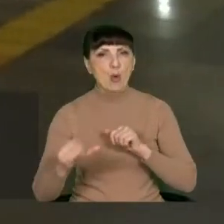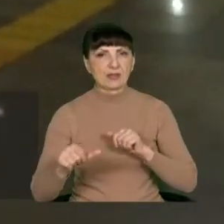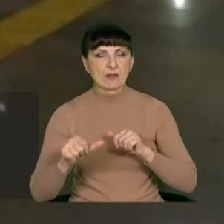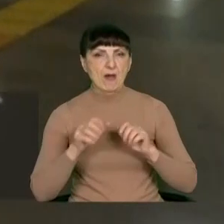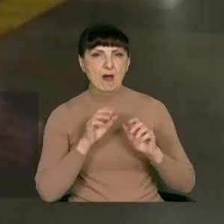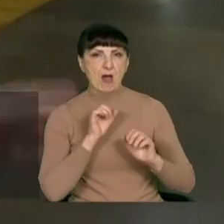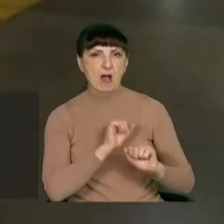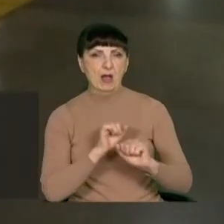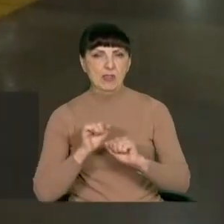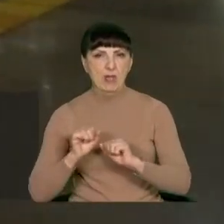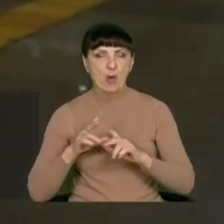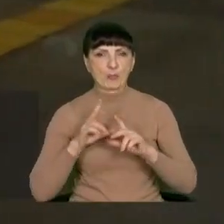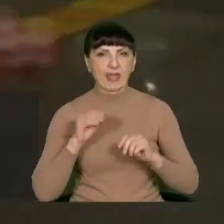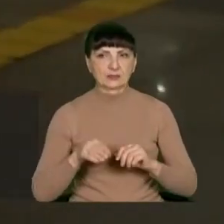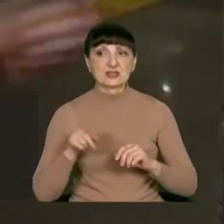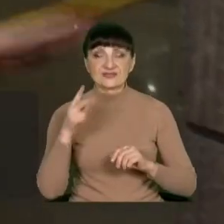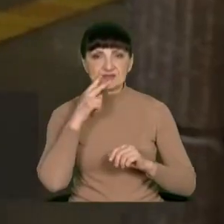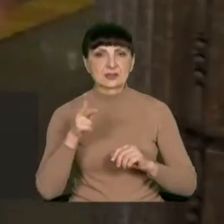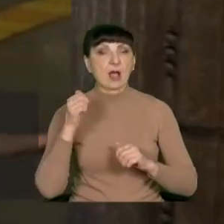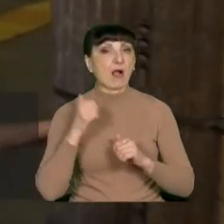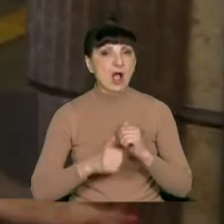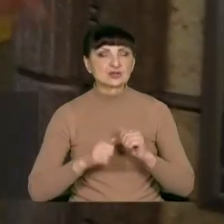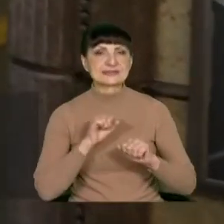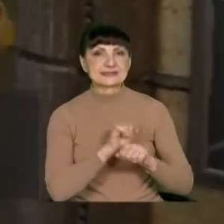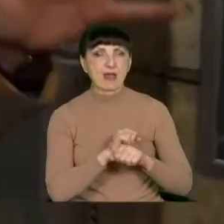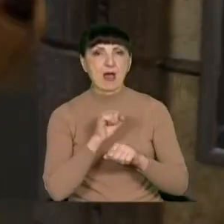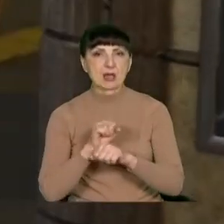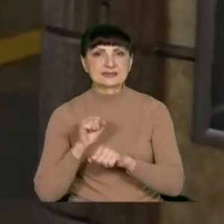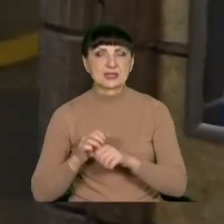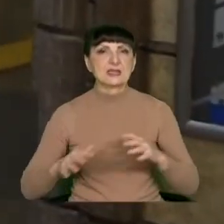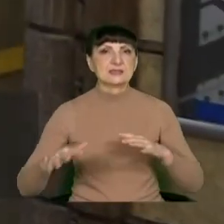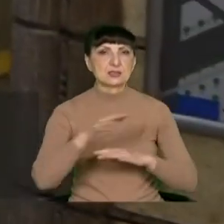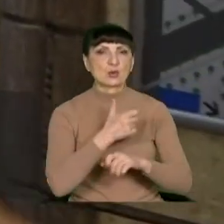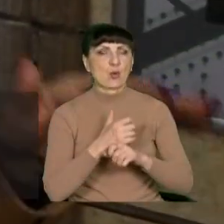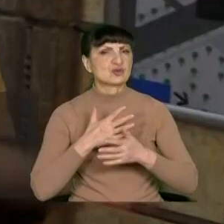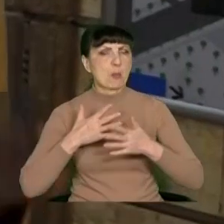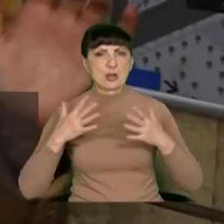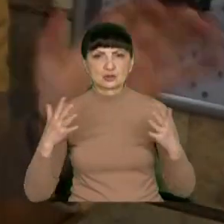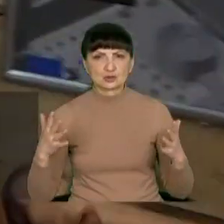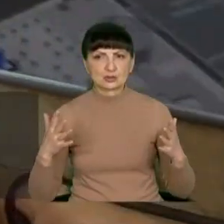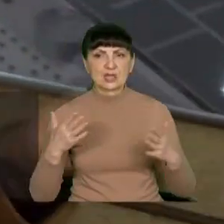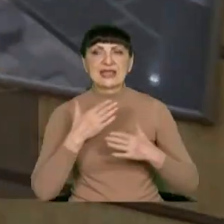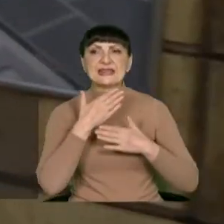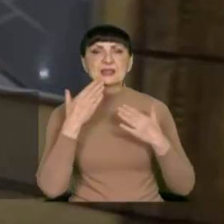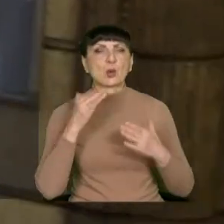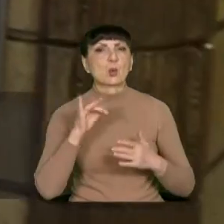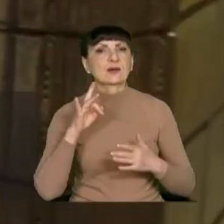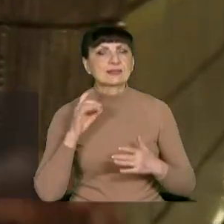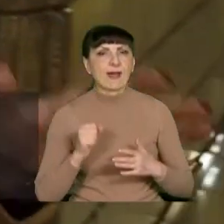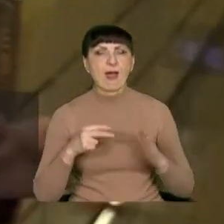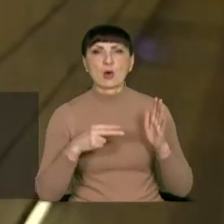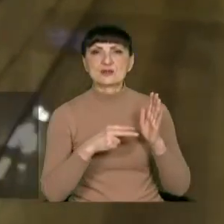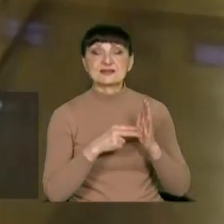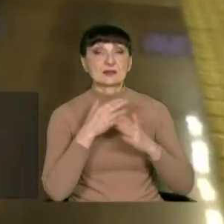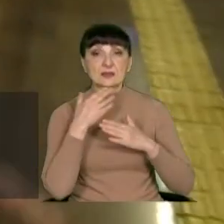стратегический объект. Здесь, как вы заметили, на каждой станции территории очень обширные. Нету ни урн, нету ни розеток, и